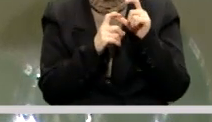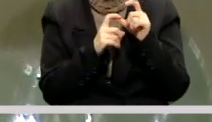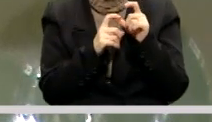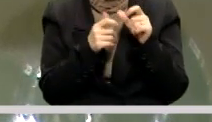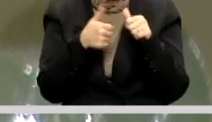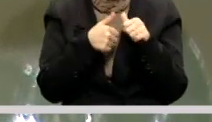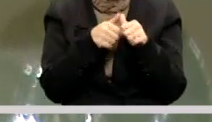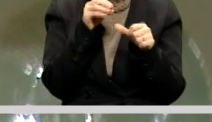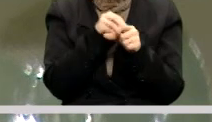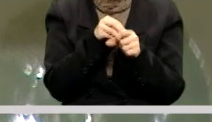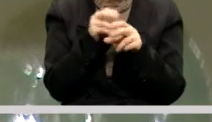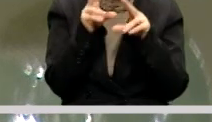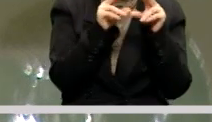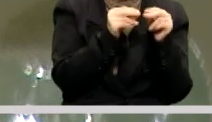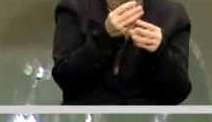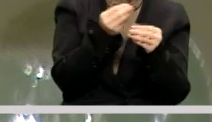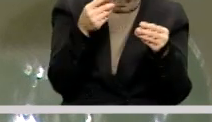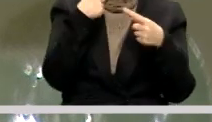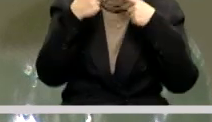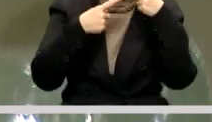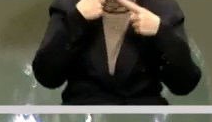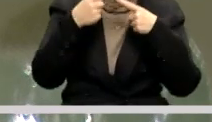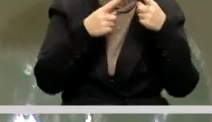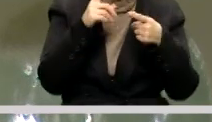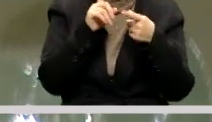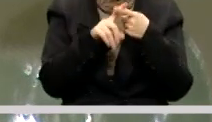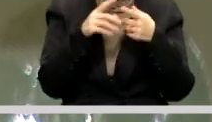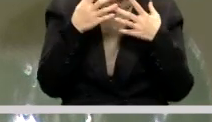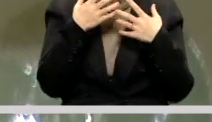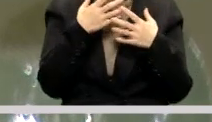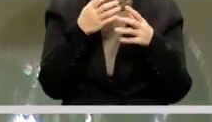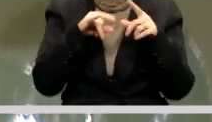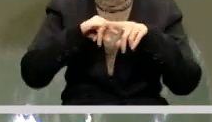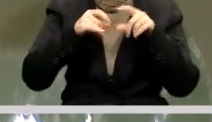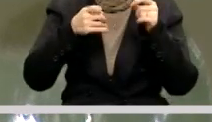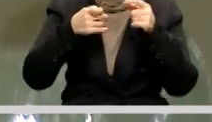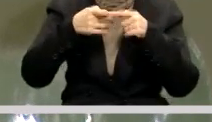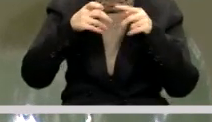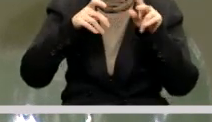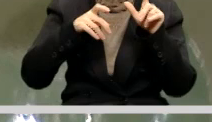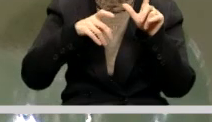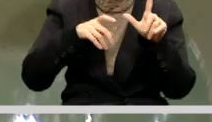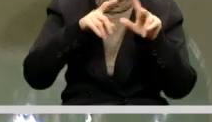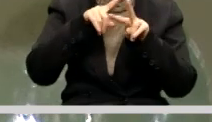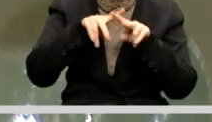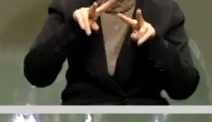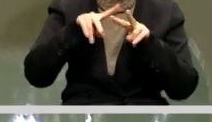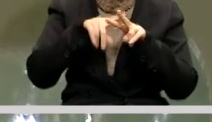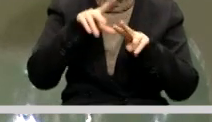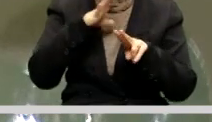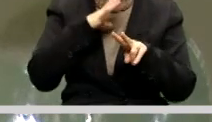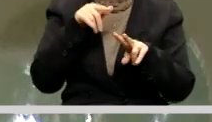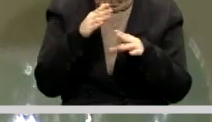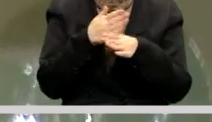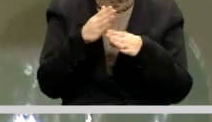Uykuda çok fazla sayıklıyor ve horluyor. Sabah kalkınca da yorgun ve bitkin oluyor. Acaba neden olur demiş ama aslında belli işte